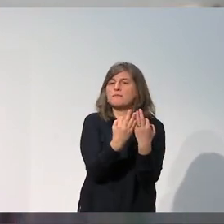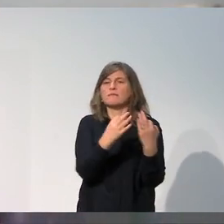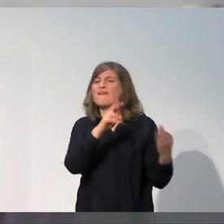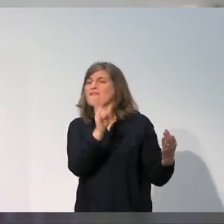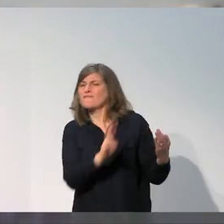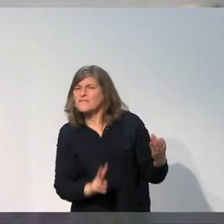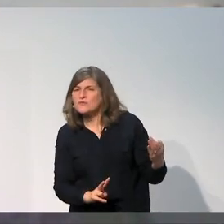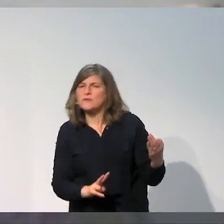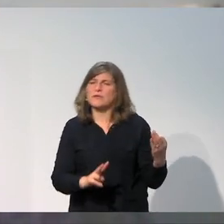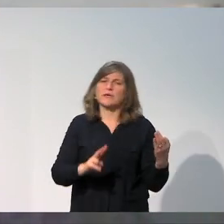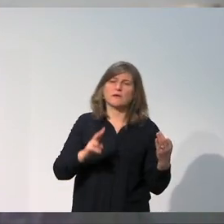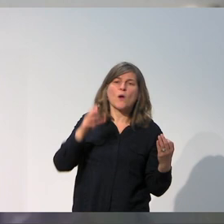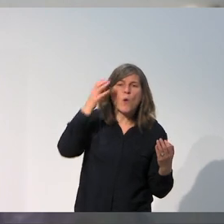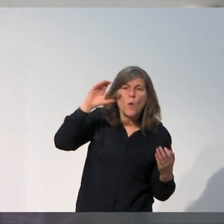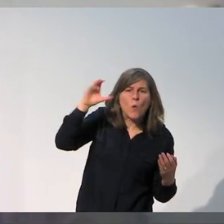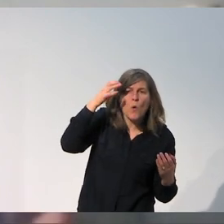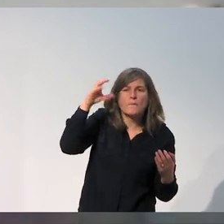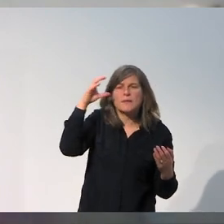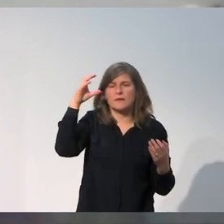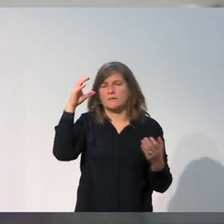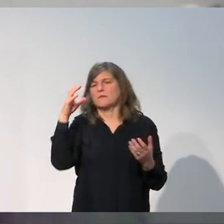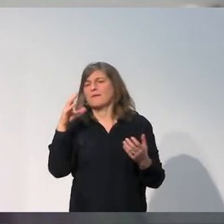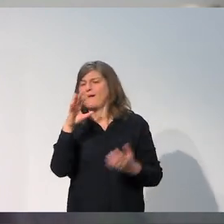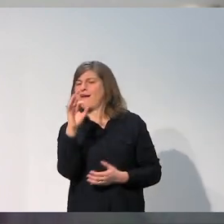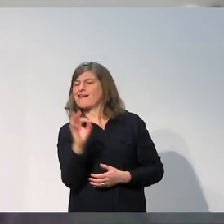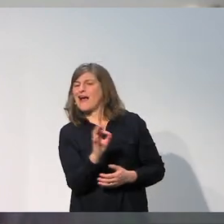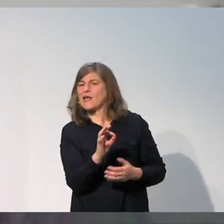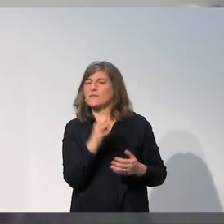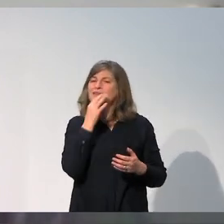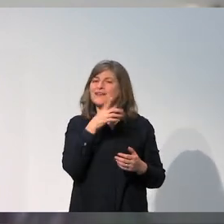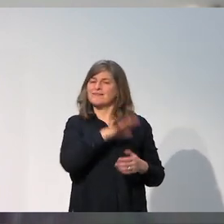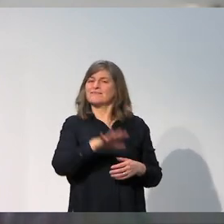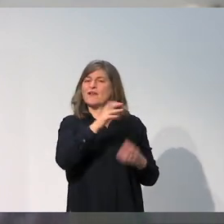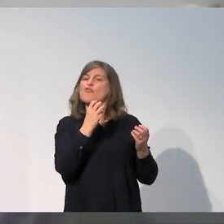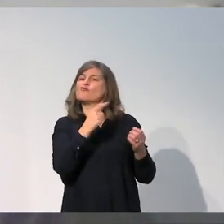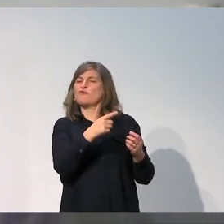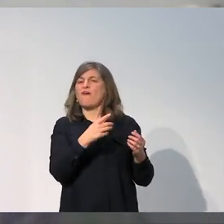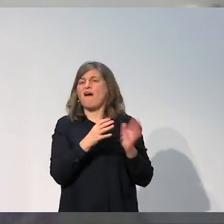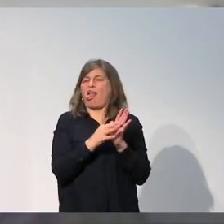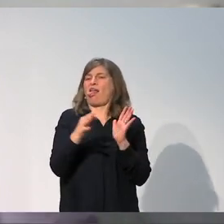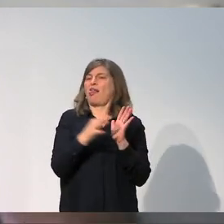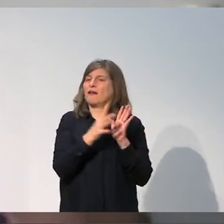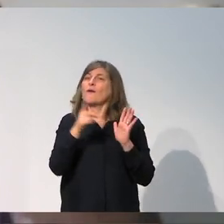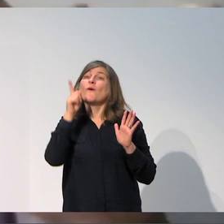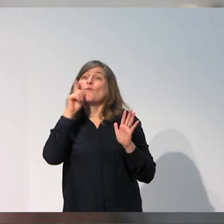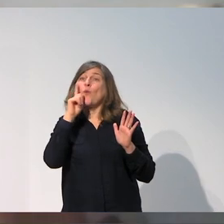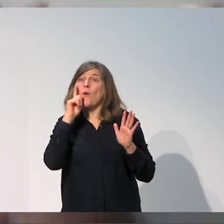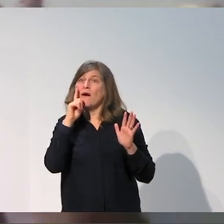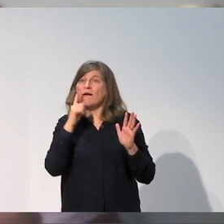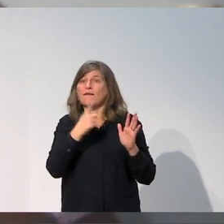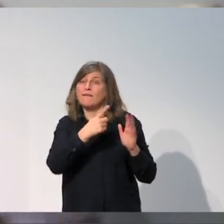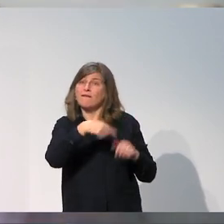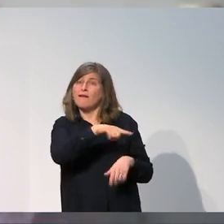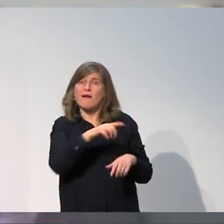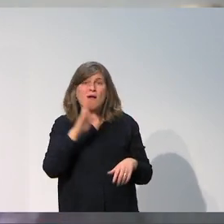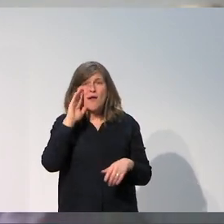la Caraïbe étaient peut-être un peu plus paresseuses que d'autres pays, c'est peut-être justement parce qu'ils n'ont jamais eu besoin de